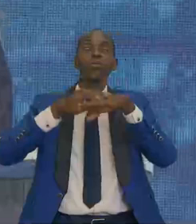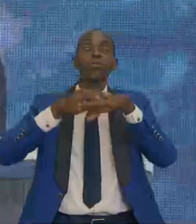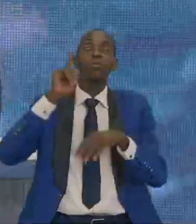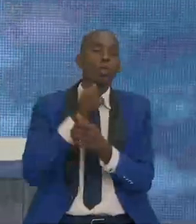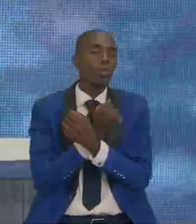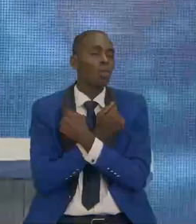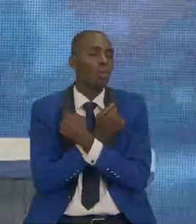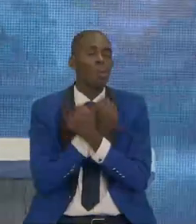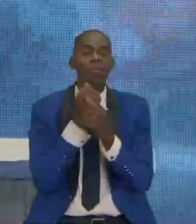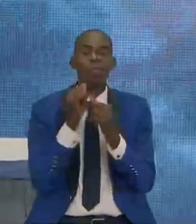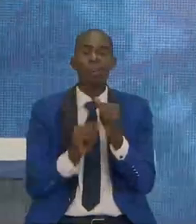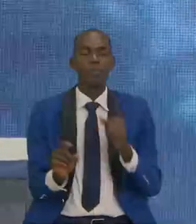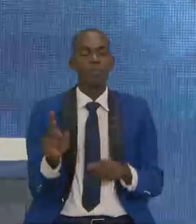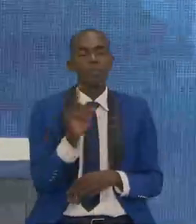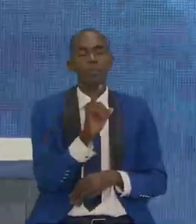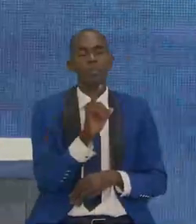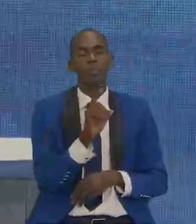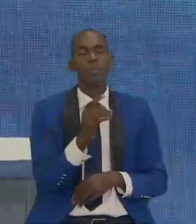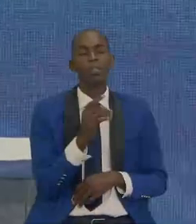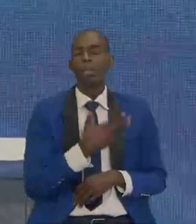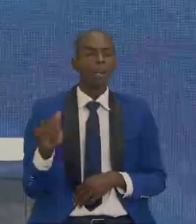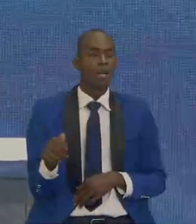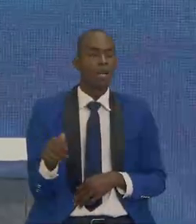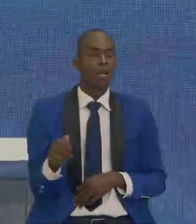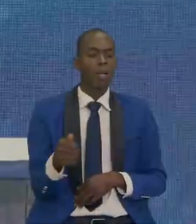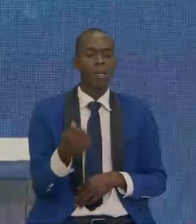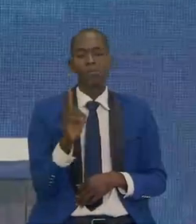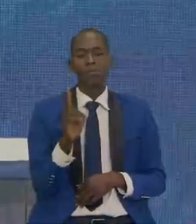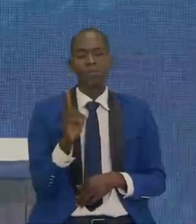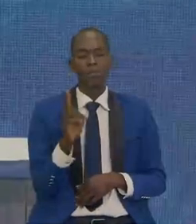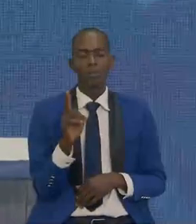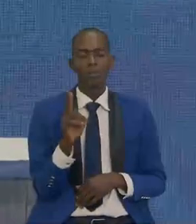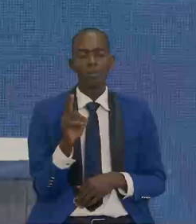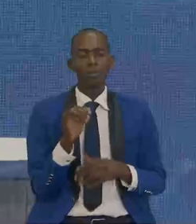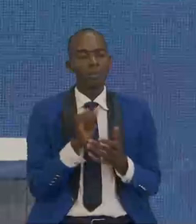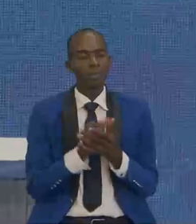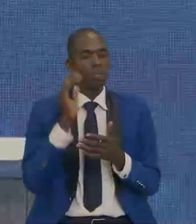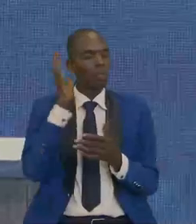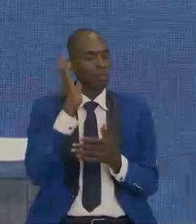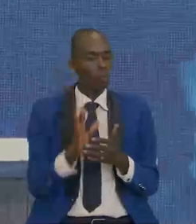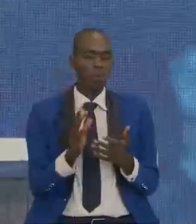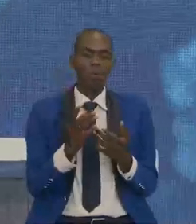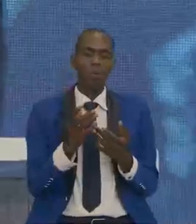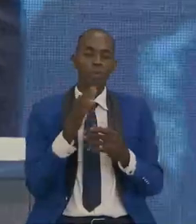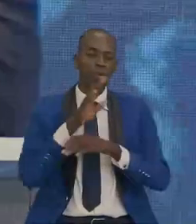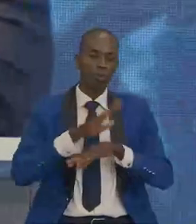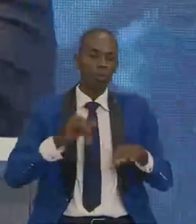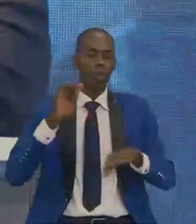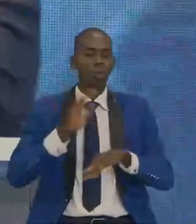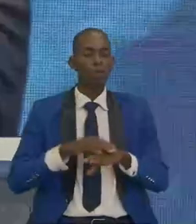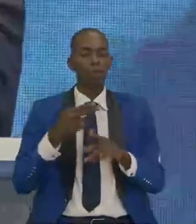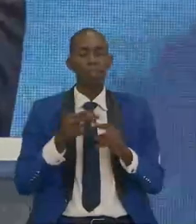notre Dieu dans les cieux, tu aimes tout le monde et quiconque